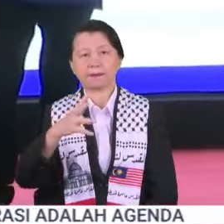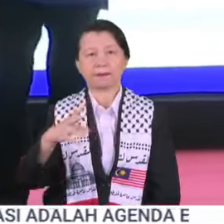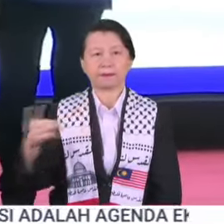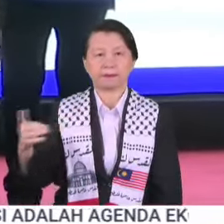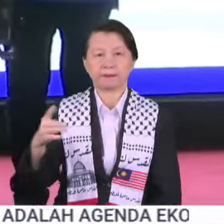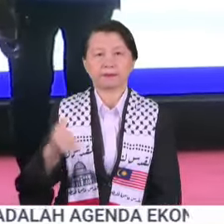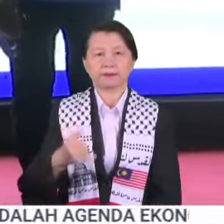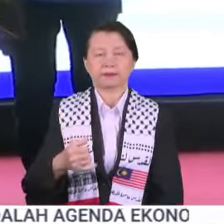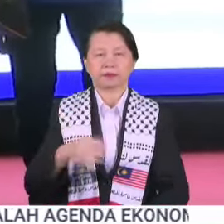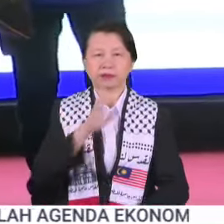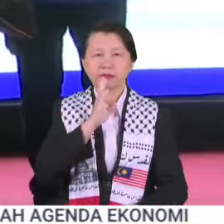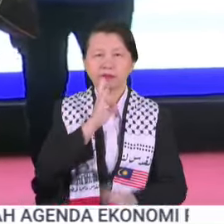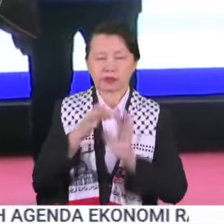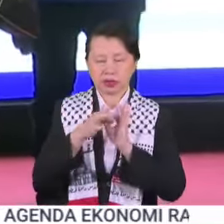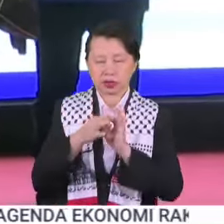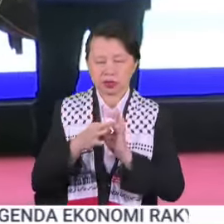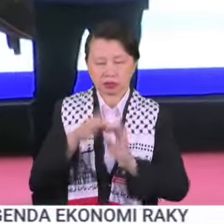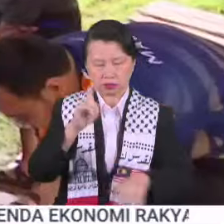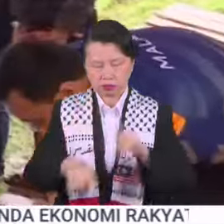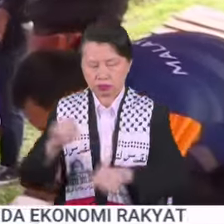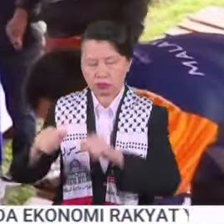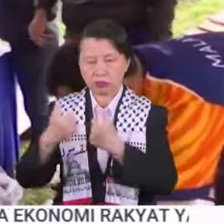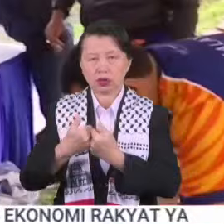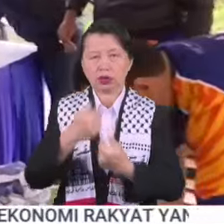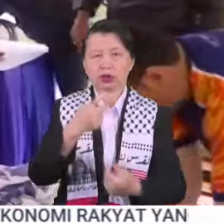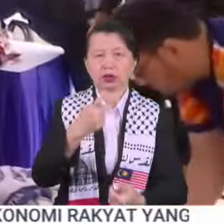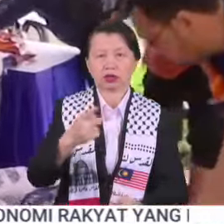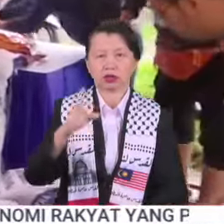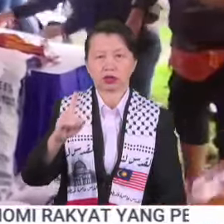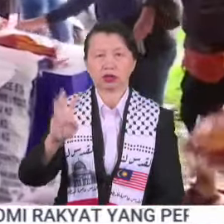karnival melibatkan kerjasama pelbagai agensi